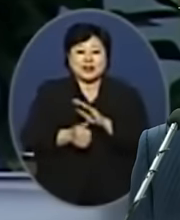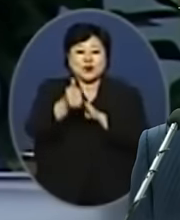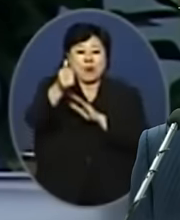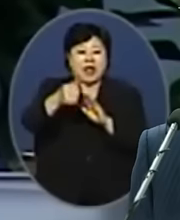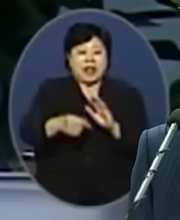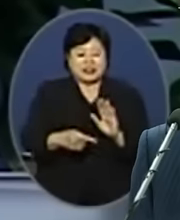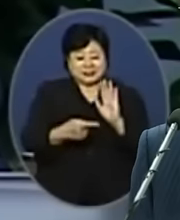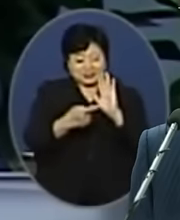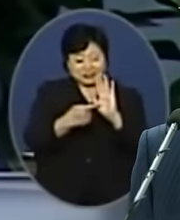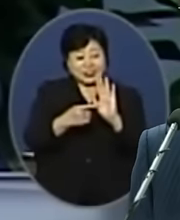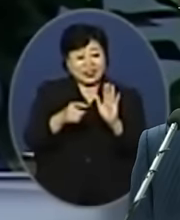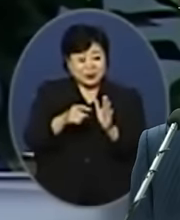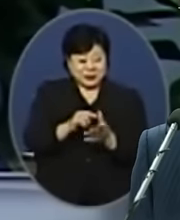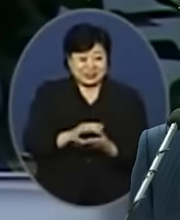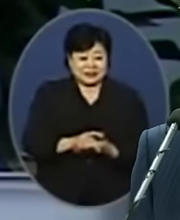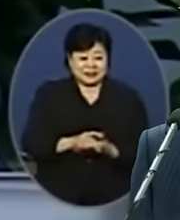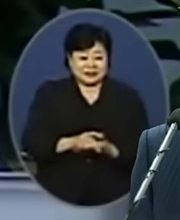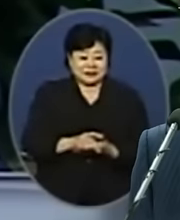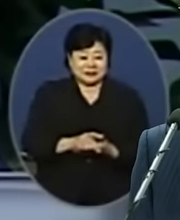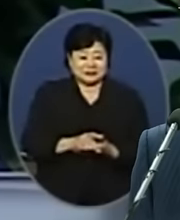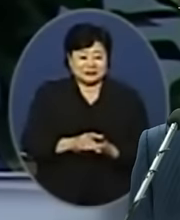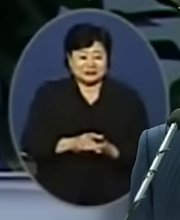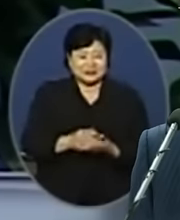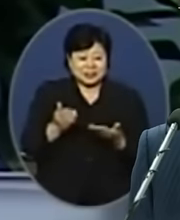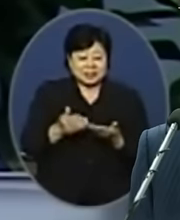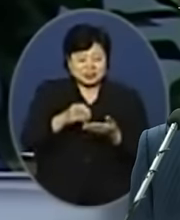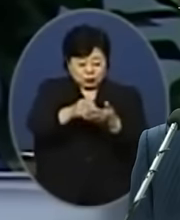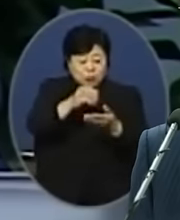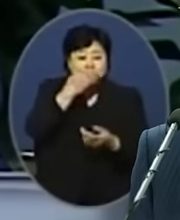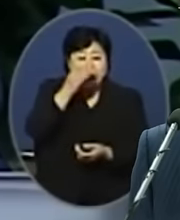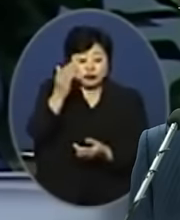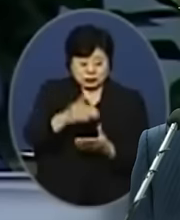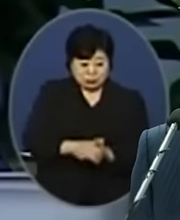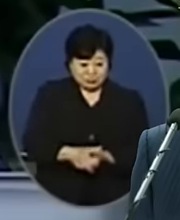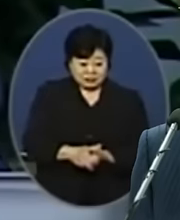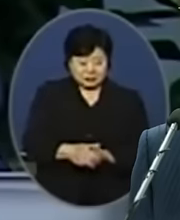위해서 당장 고용을 했어요.